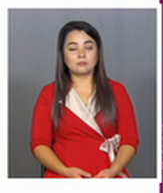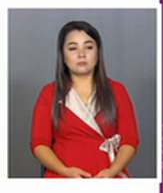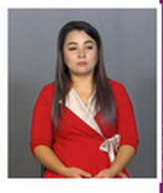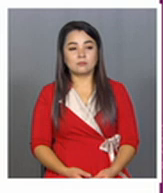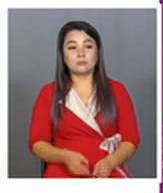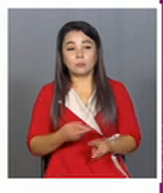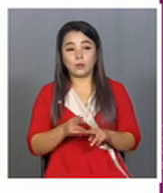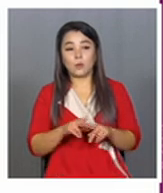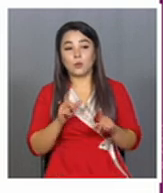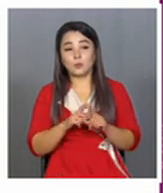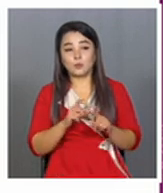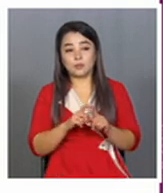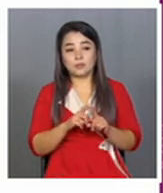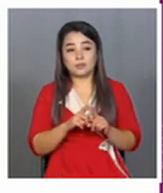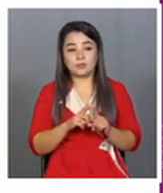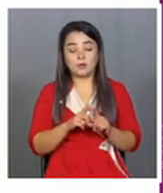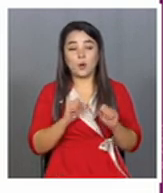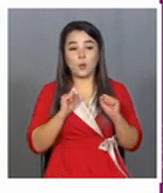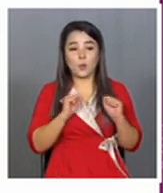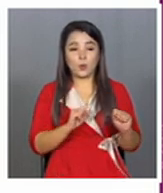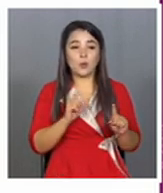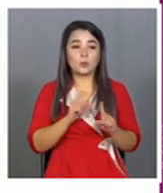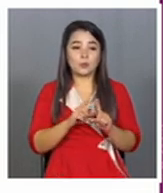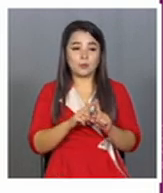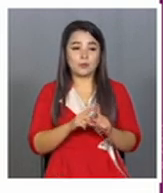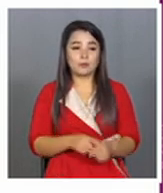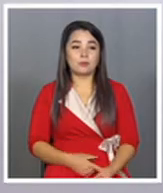Бұл сөз – қорғау сөзі.